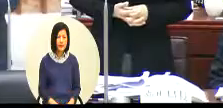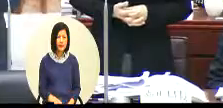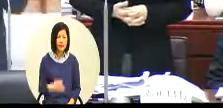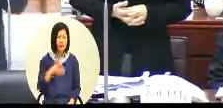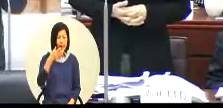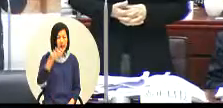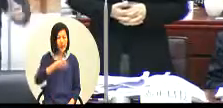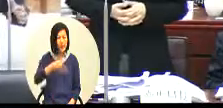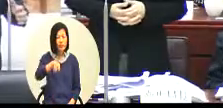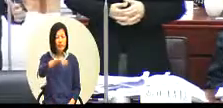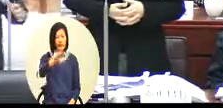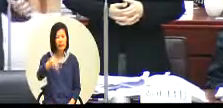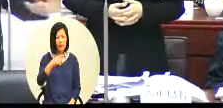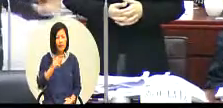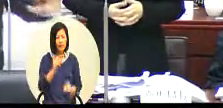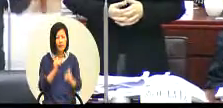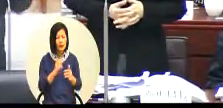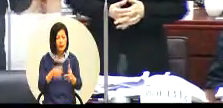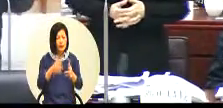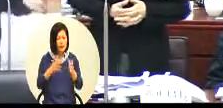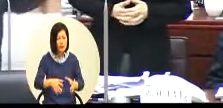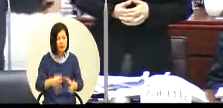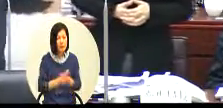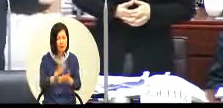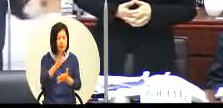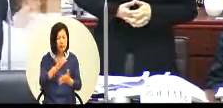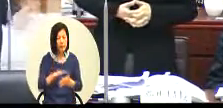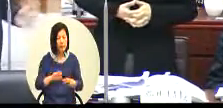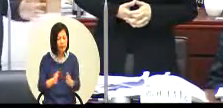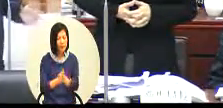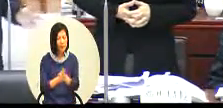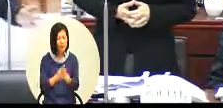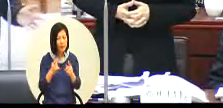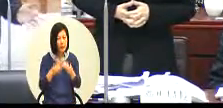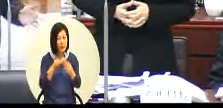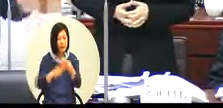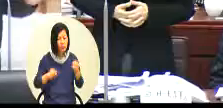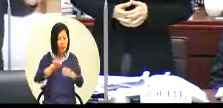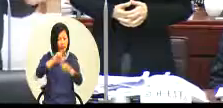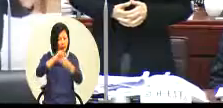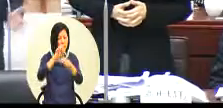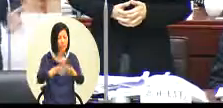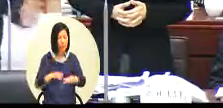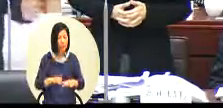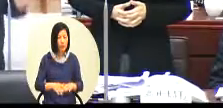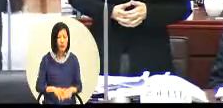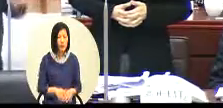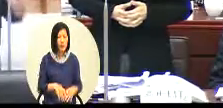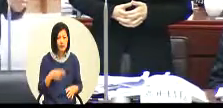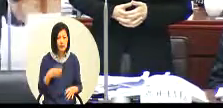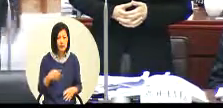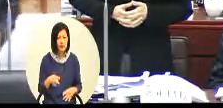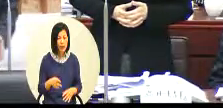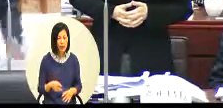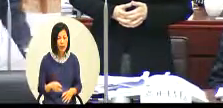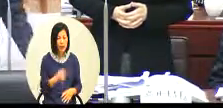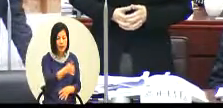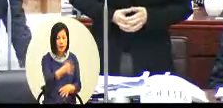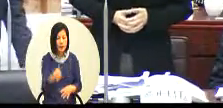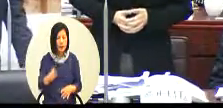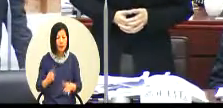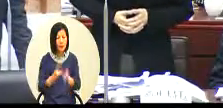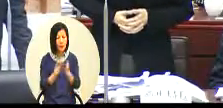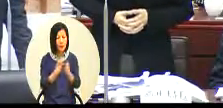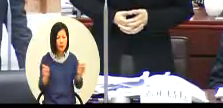人家在我们的实施之后，马上会急速的会增加，因为你要下去到各长照站，它就